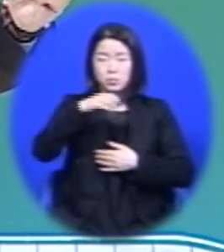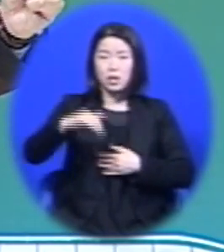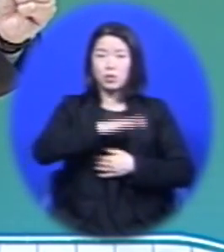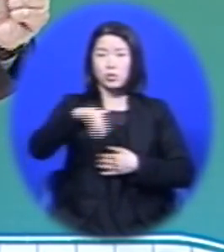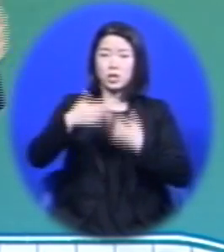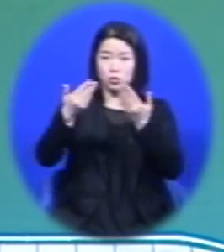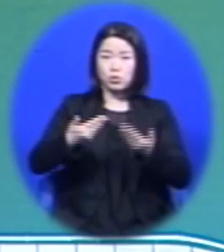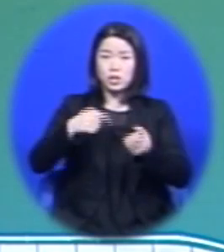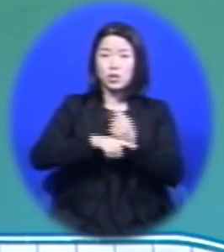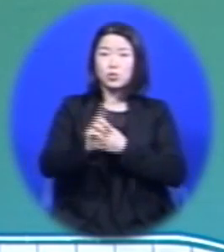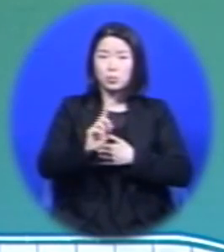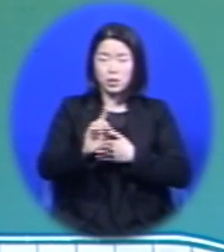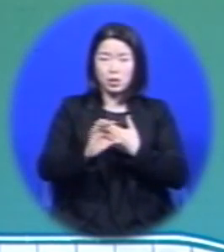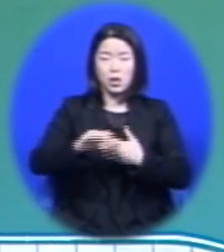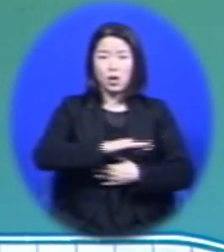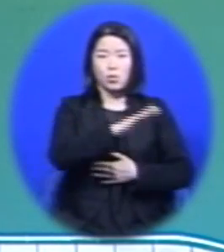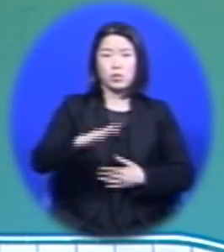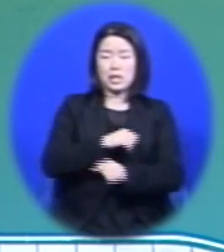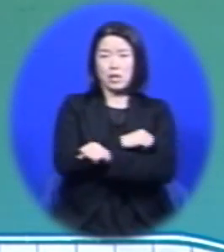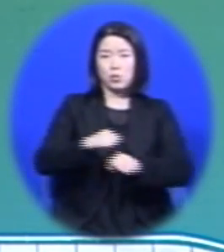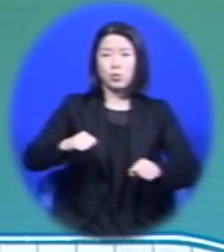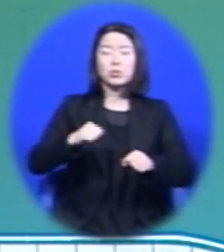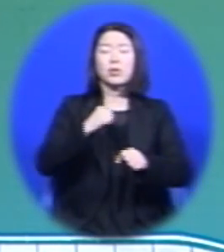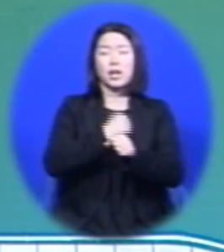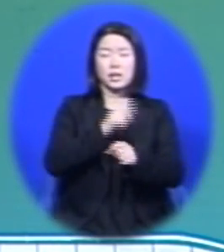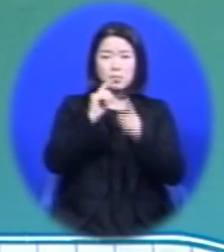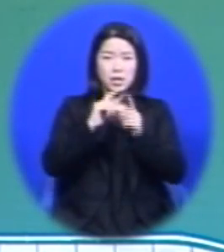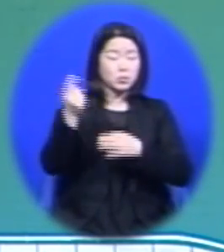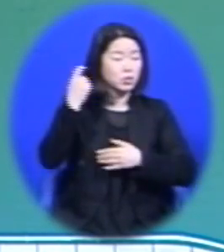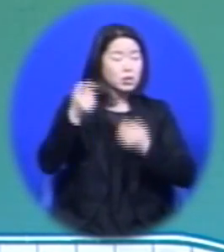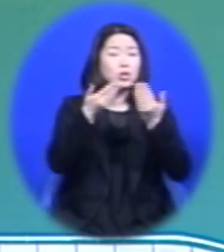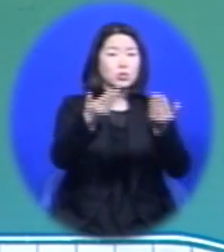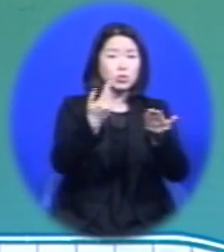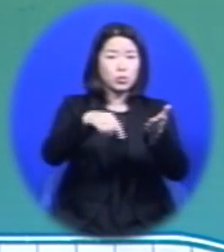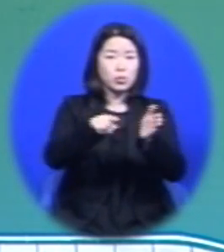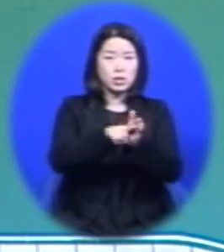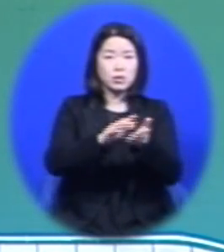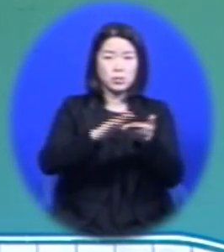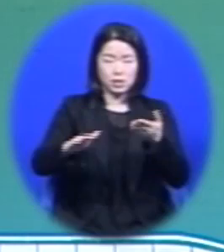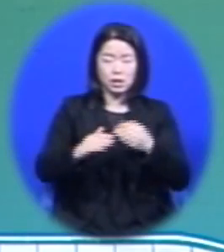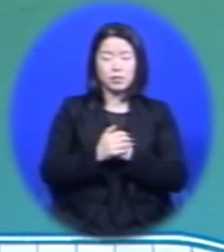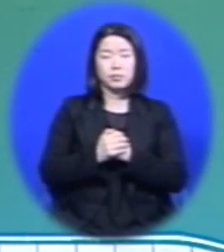이유는 우리를 용서한다는 말씀을 들려주시고 싶어서 하신 것입니다.